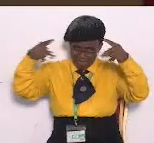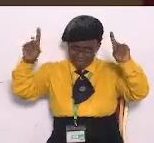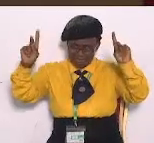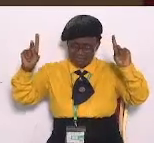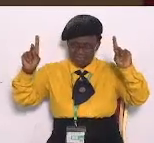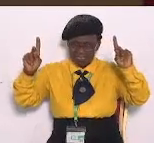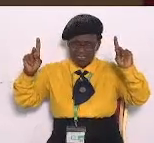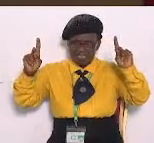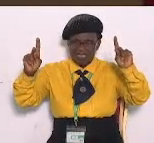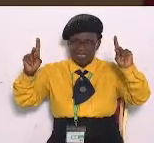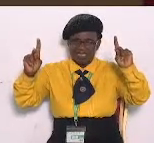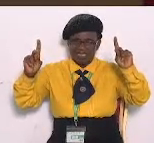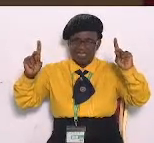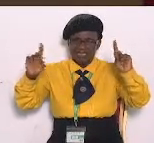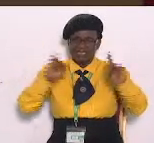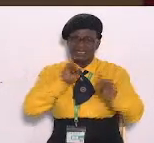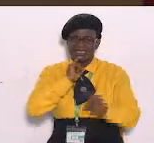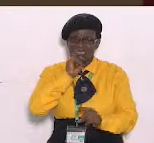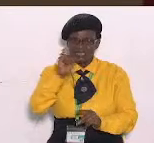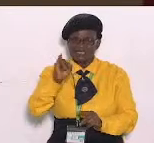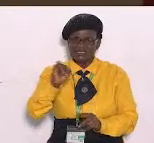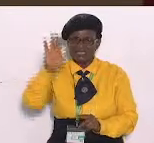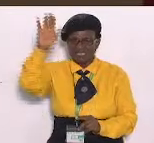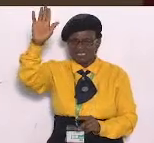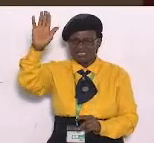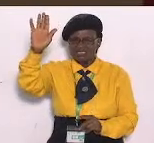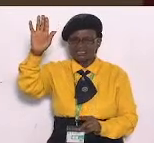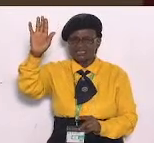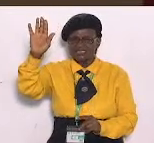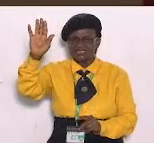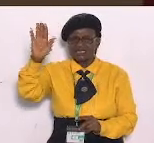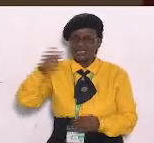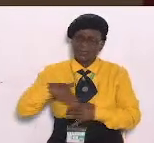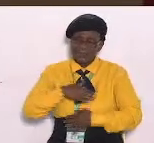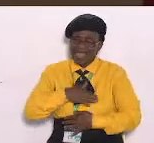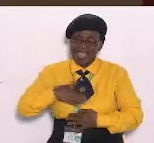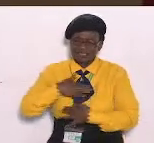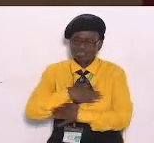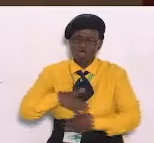prospérité ta prospérité PLA à